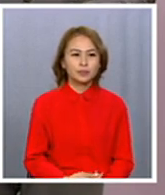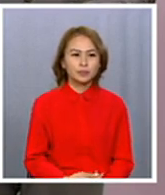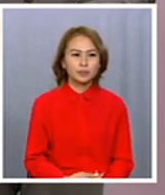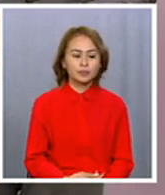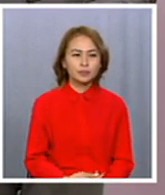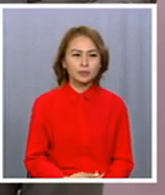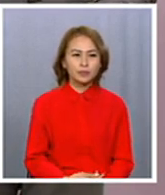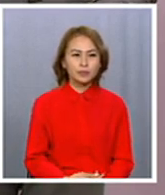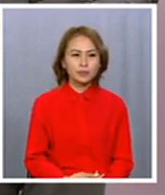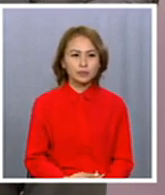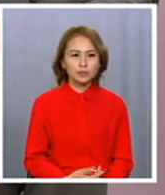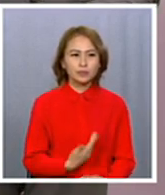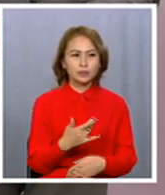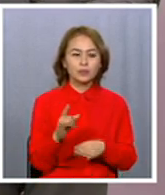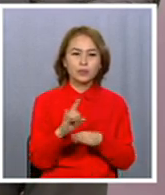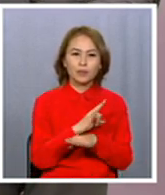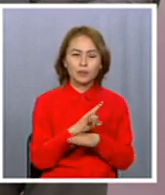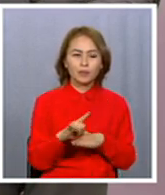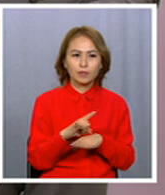Балалар, бұл жалған пікір ме?